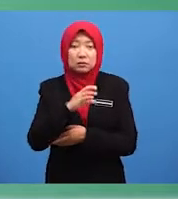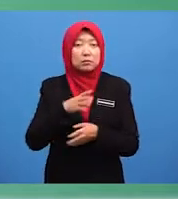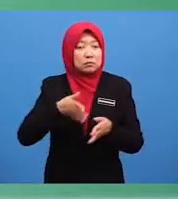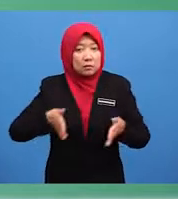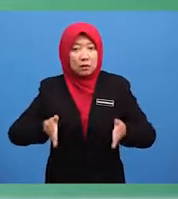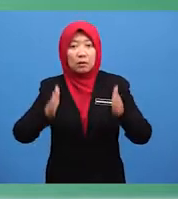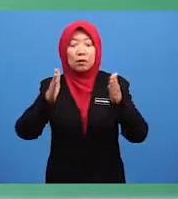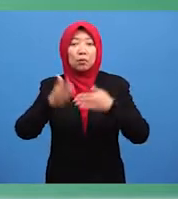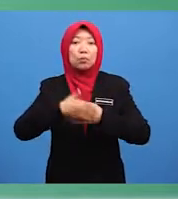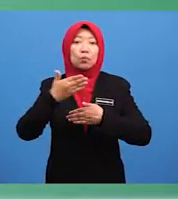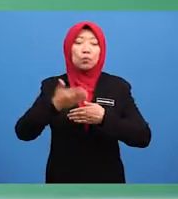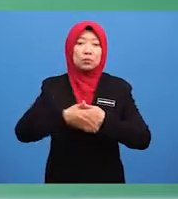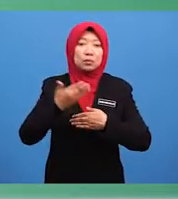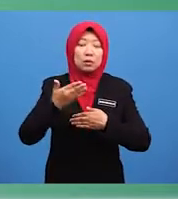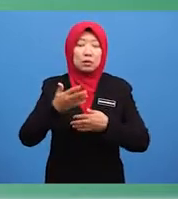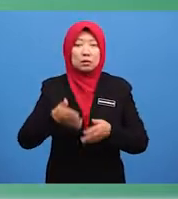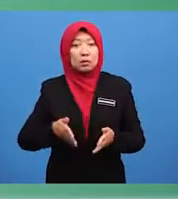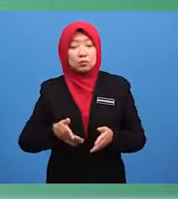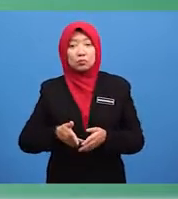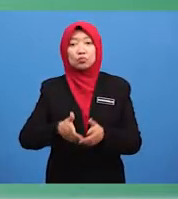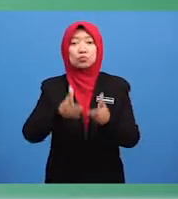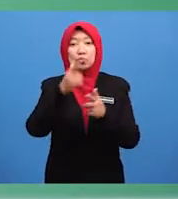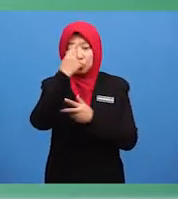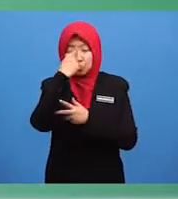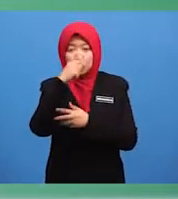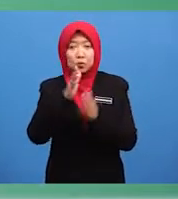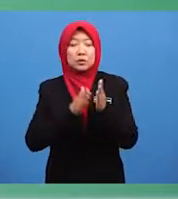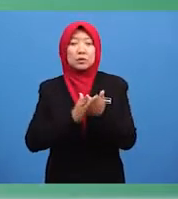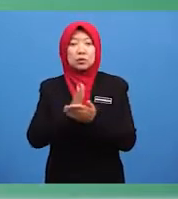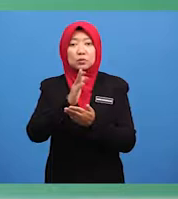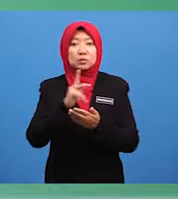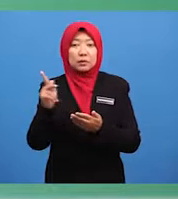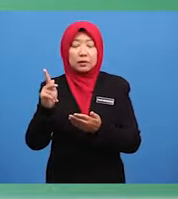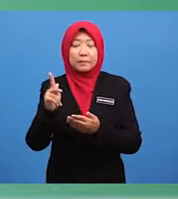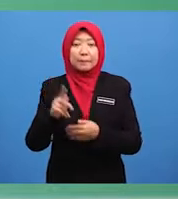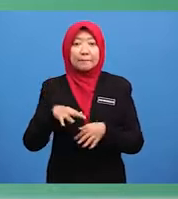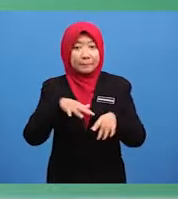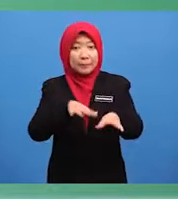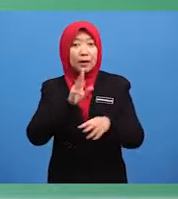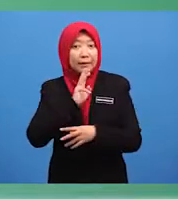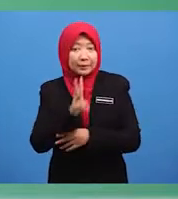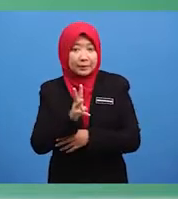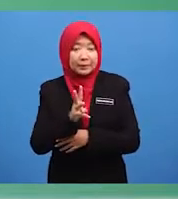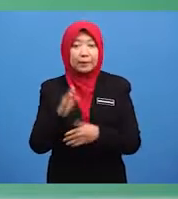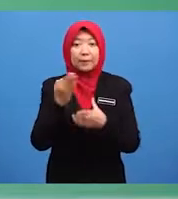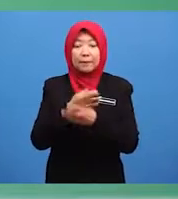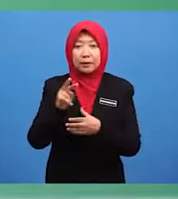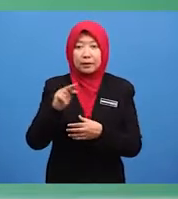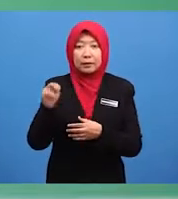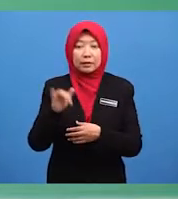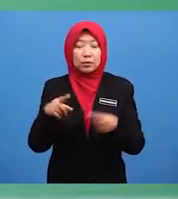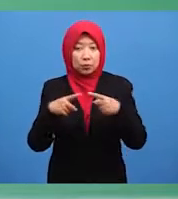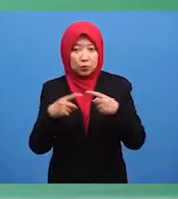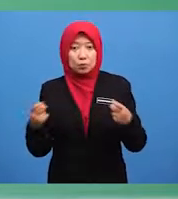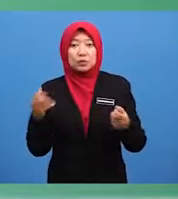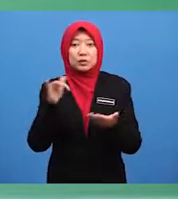mudah dan lurus untuk meneruskan aliran airnya. Dan bahagian yang terputus